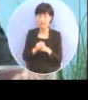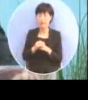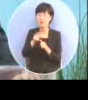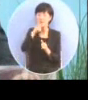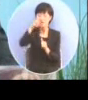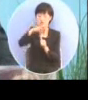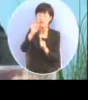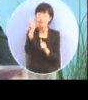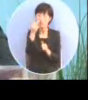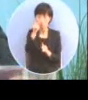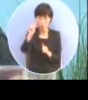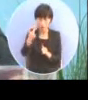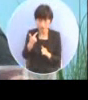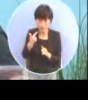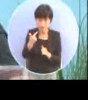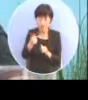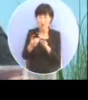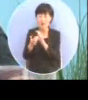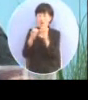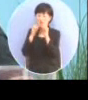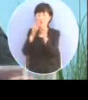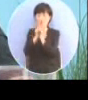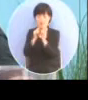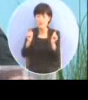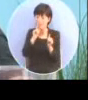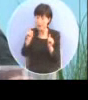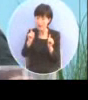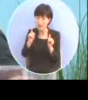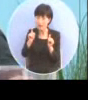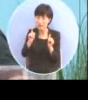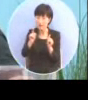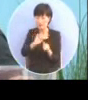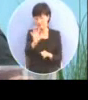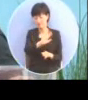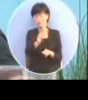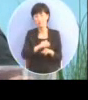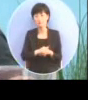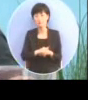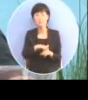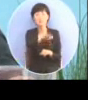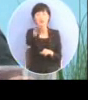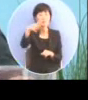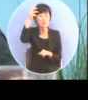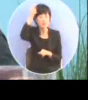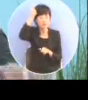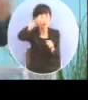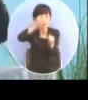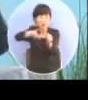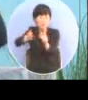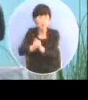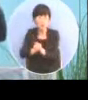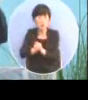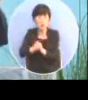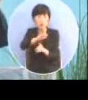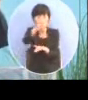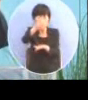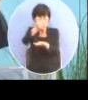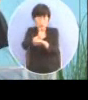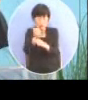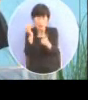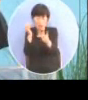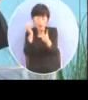Típ, người là thầy thì Eli, người là Jeremy hay một đấng tiên tri thời xưa. Các bạn đây phải nhớ. 여러분을 끝까지